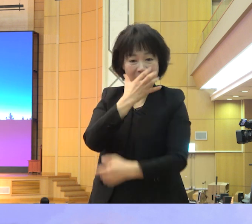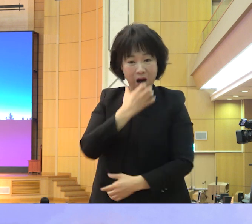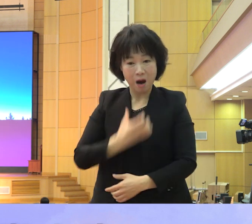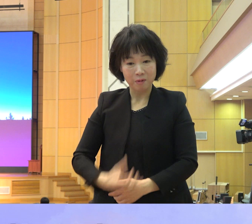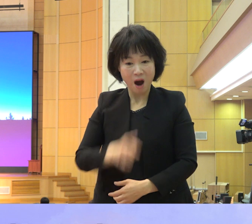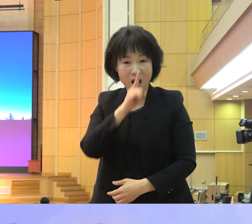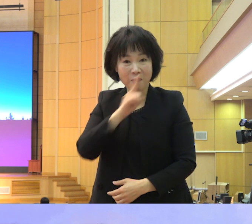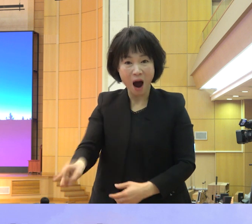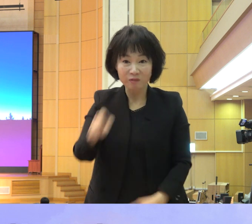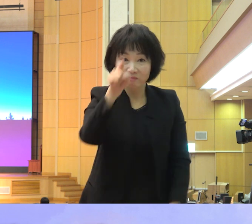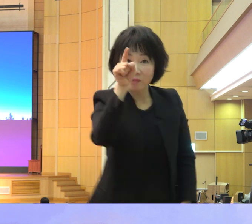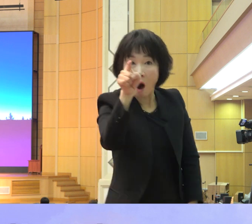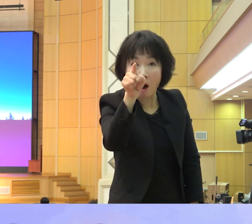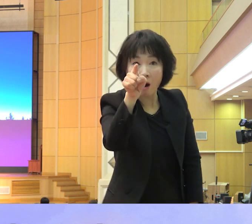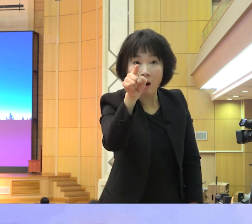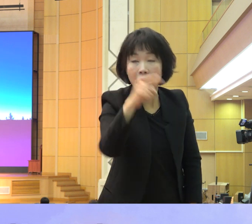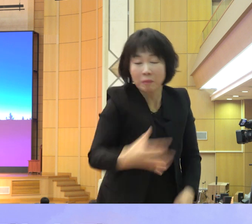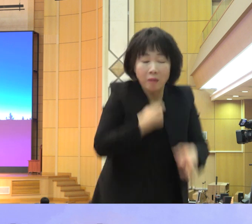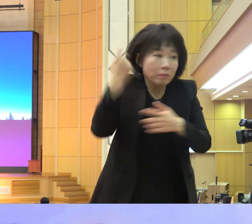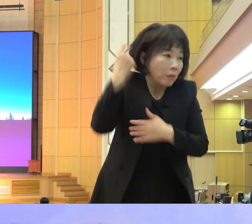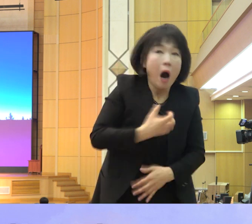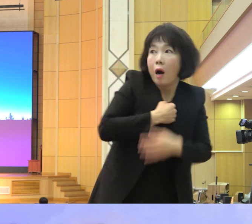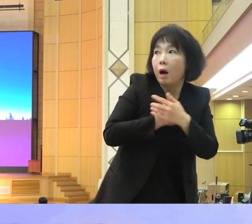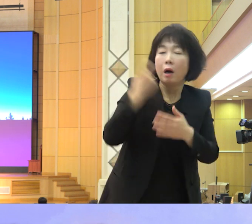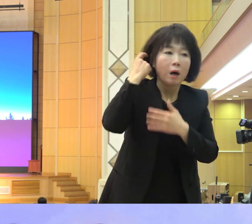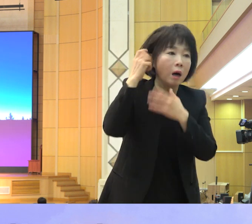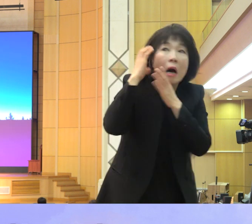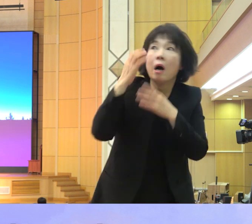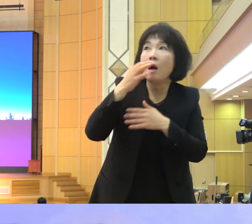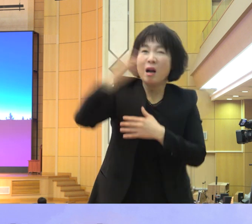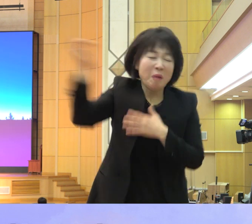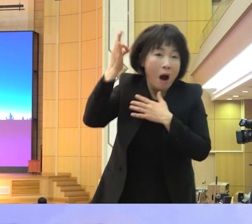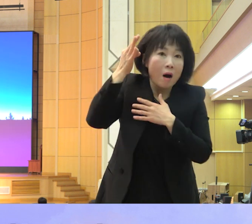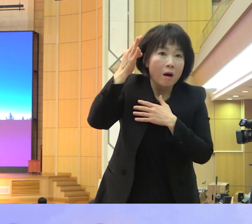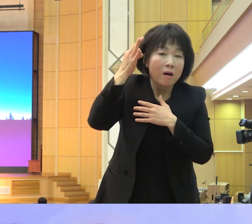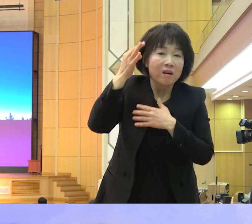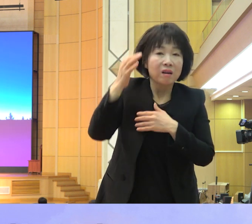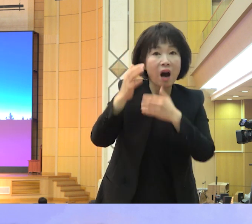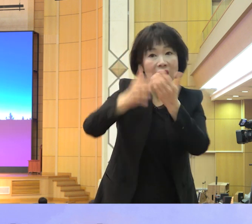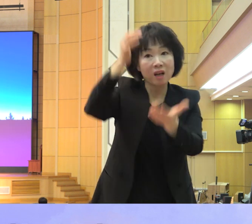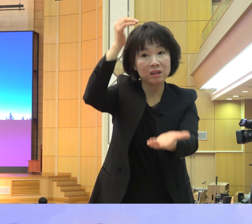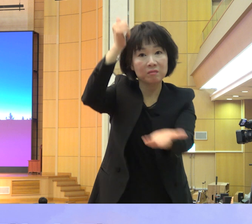아브라함아! 아브라함이 깜짝 놀랐어요. 나는